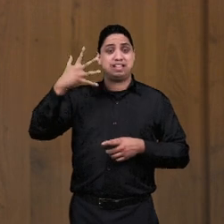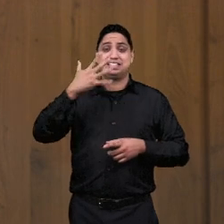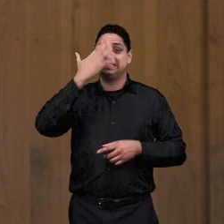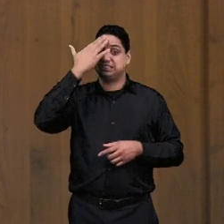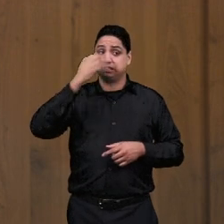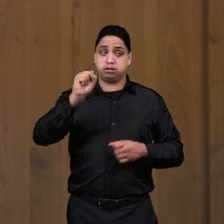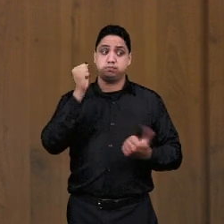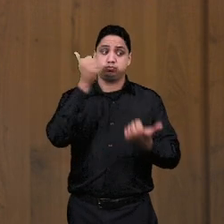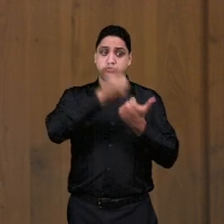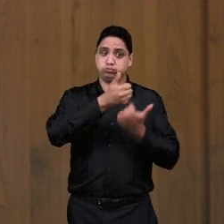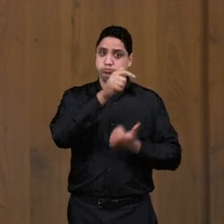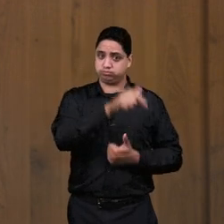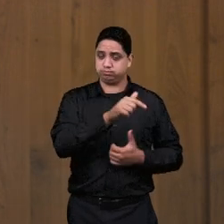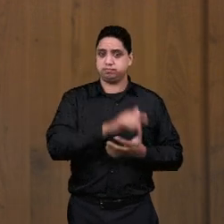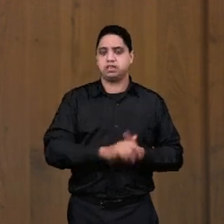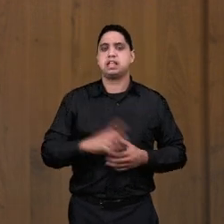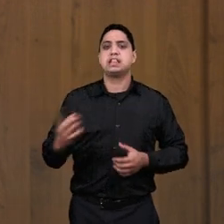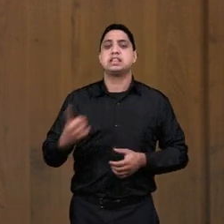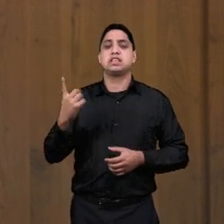parle à Salomon: